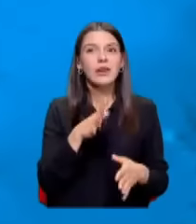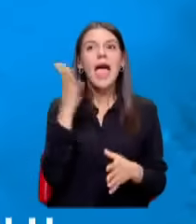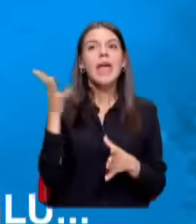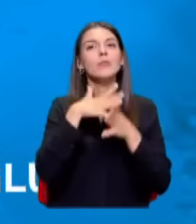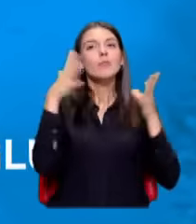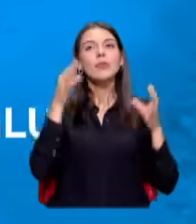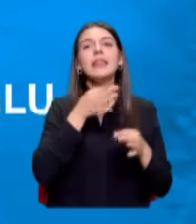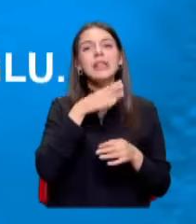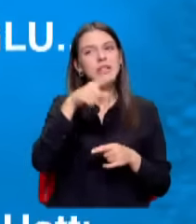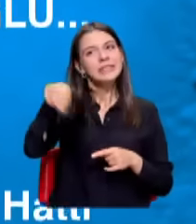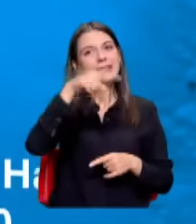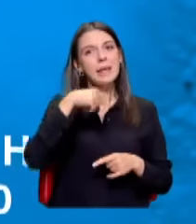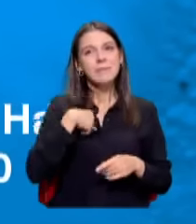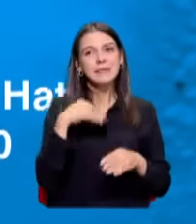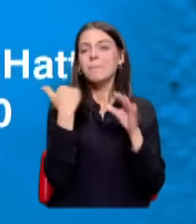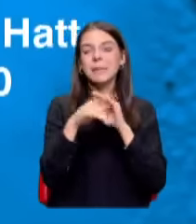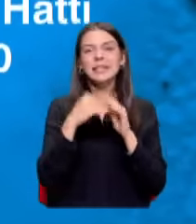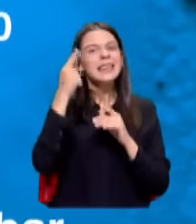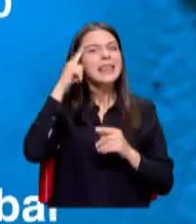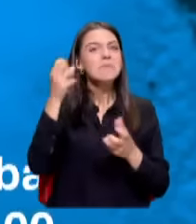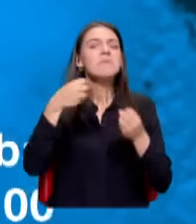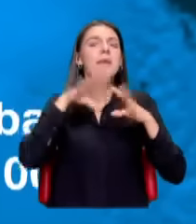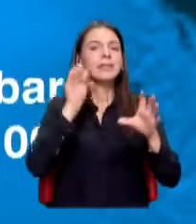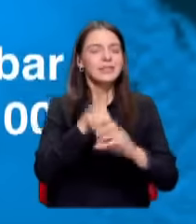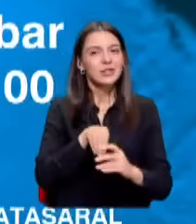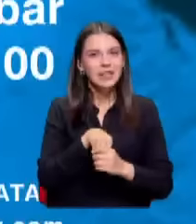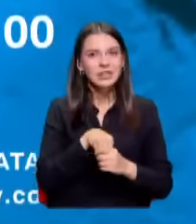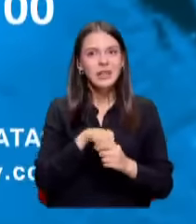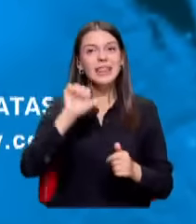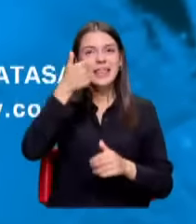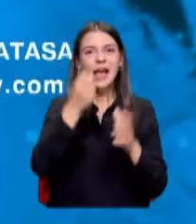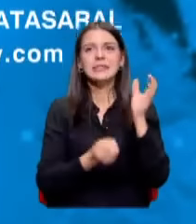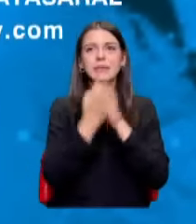büyük teşekkür sizlere bizi mesajlarınızla yalnız bırakmadığınız için.